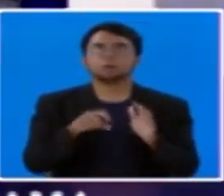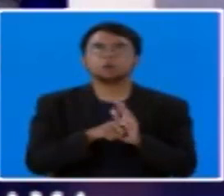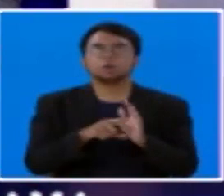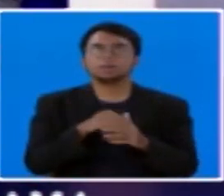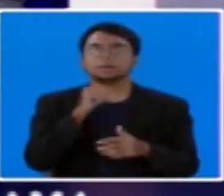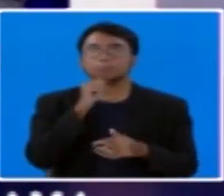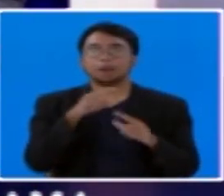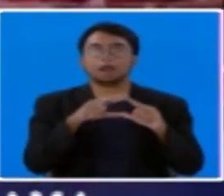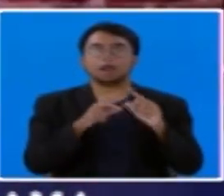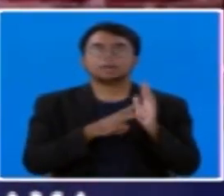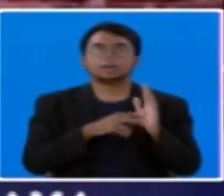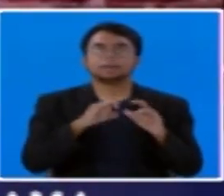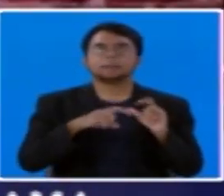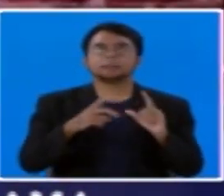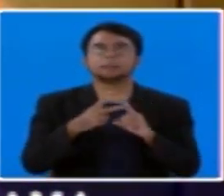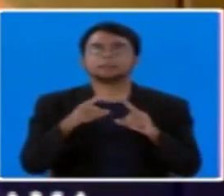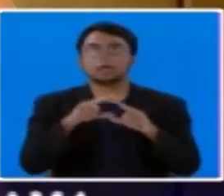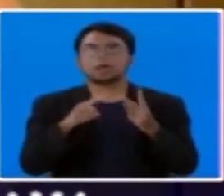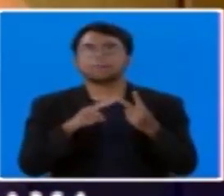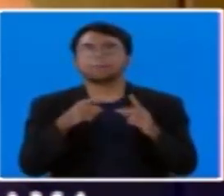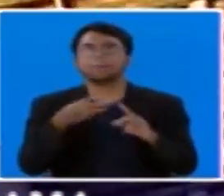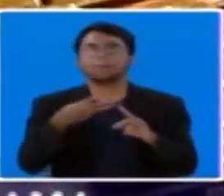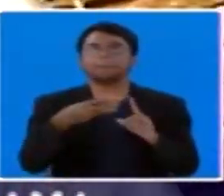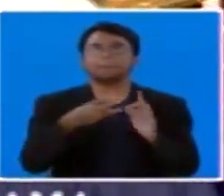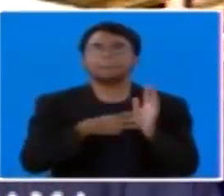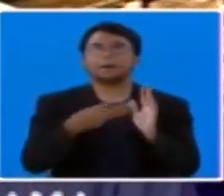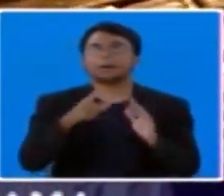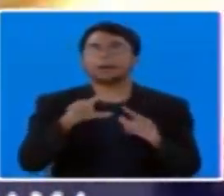Dasuki, Melanie Ricardo, dan Robby Purba.